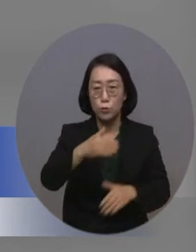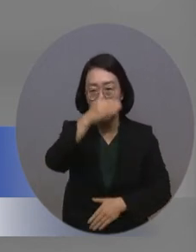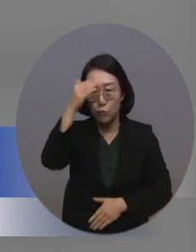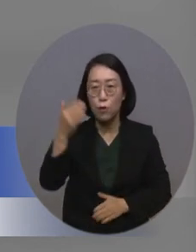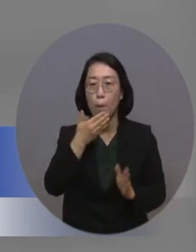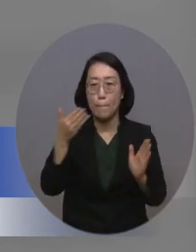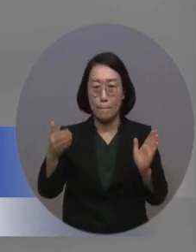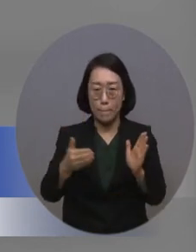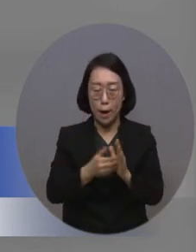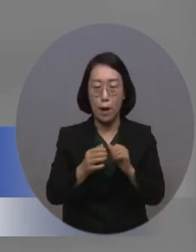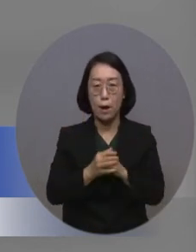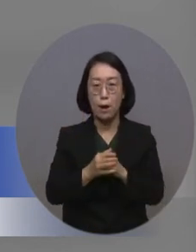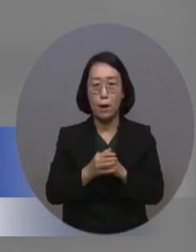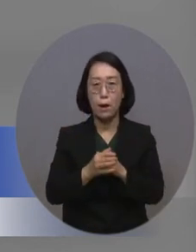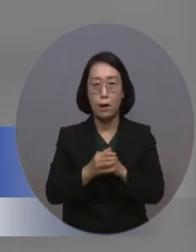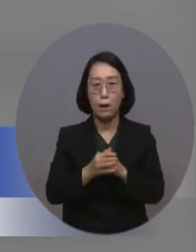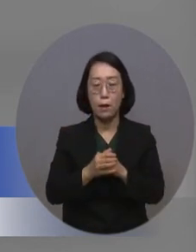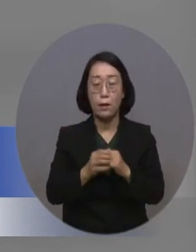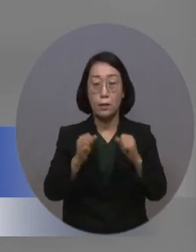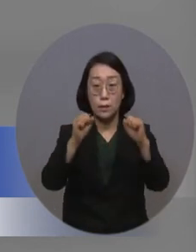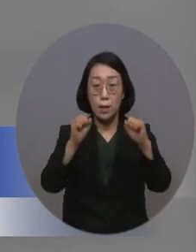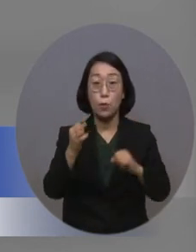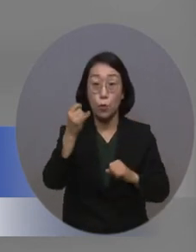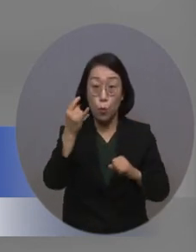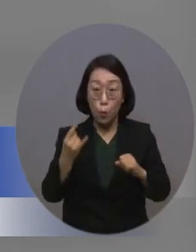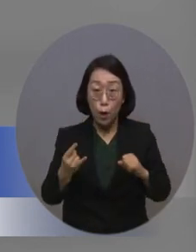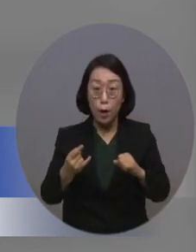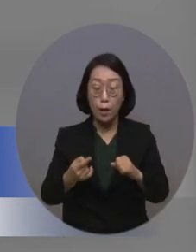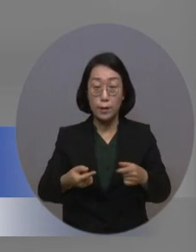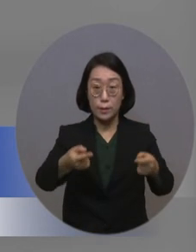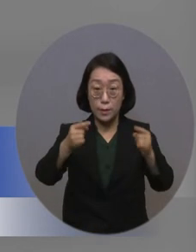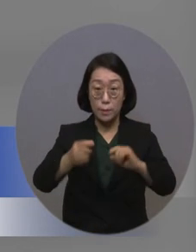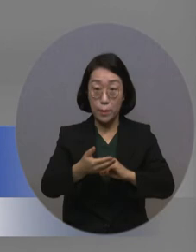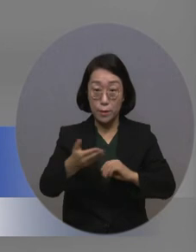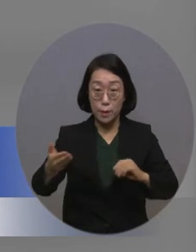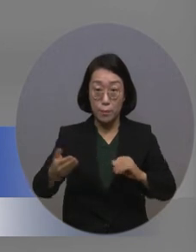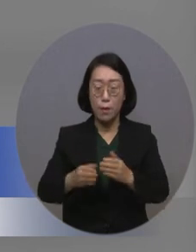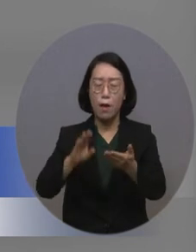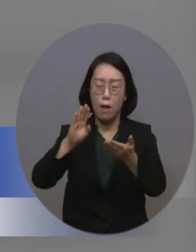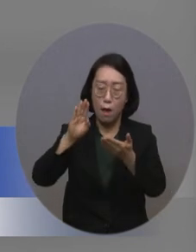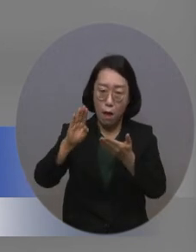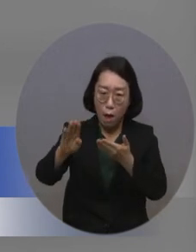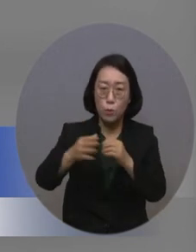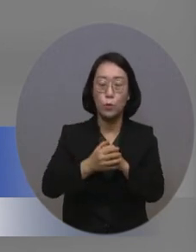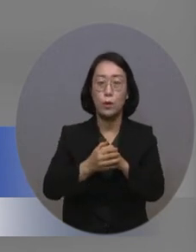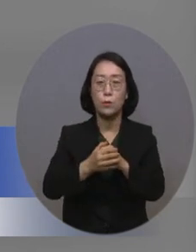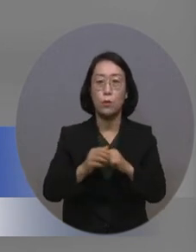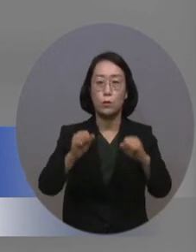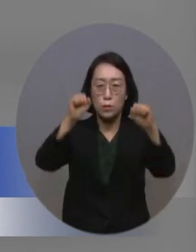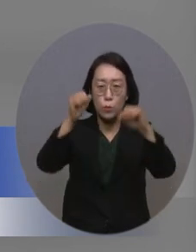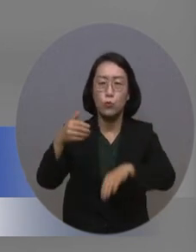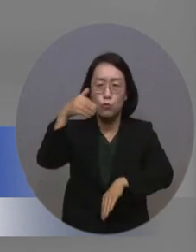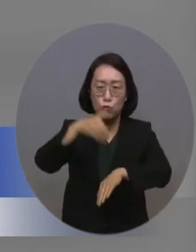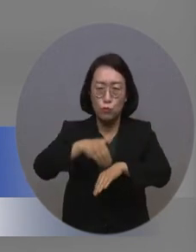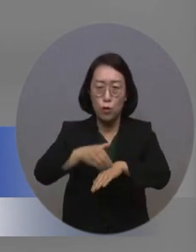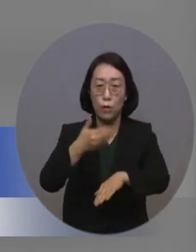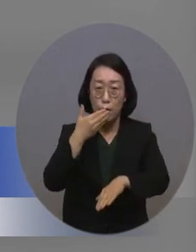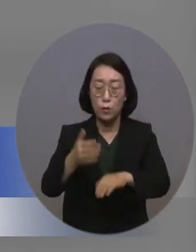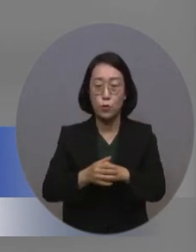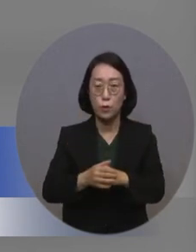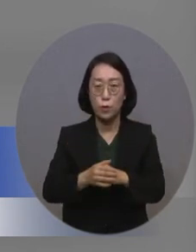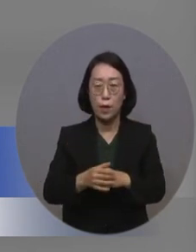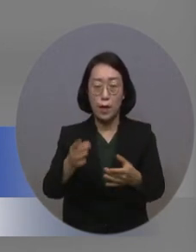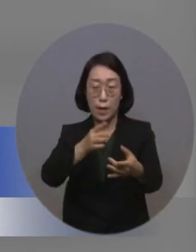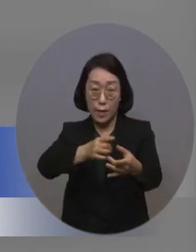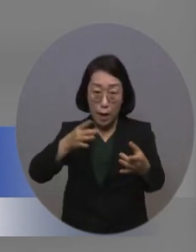한편 대한장애인체육회는 캠프참가 청소년들이 고국에 돌아가서도 지속적으로 스포출연을 할 수 있도록